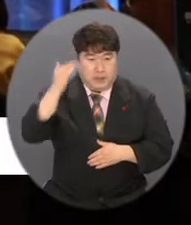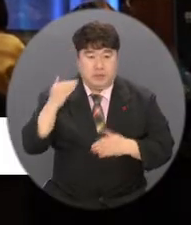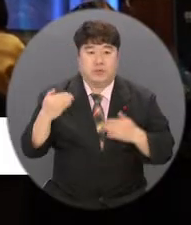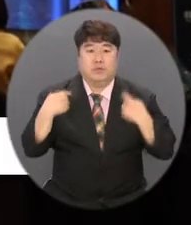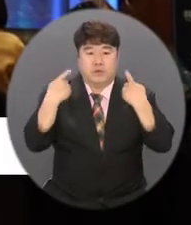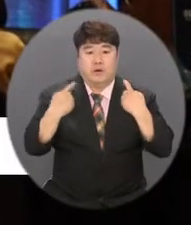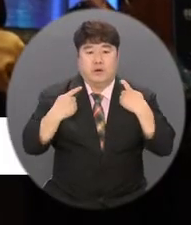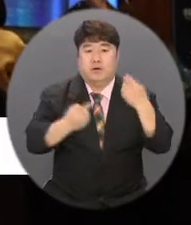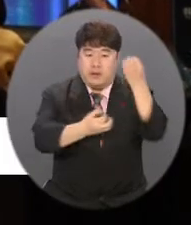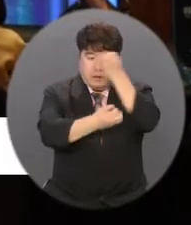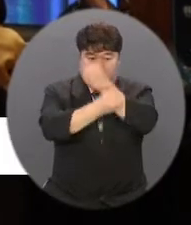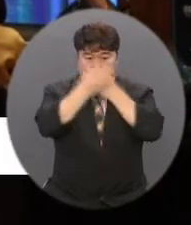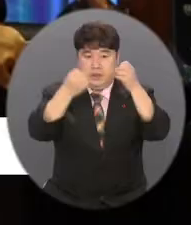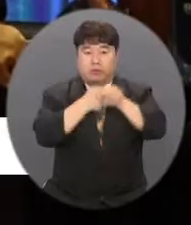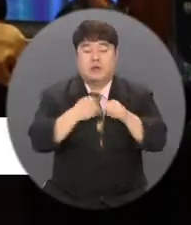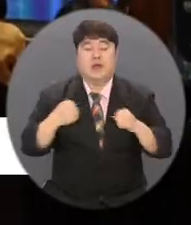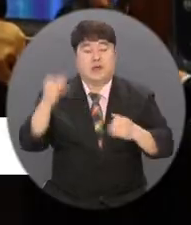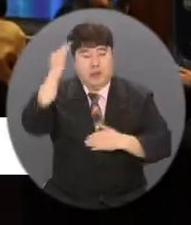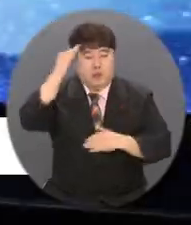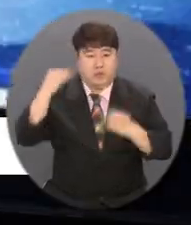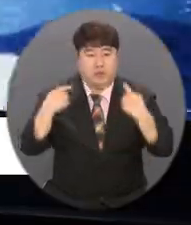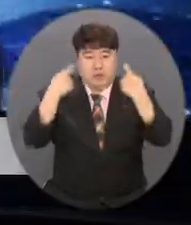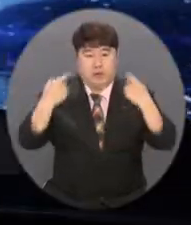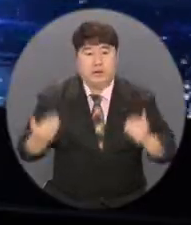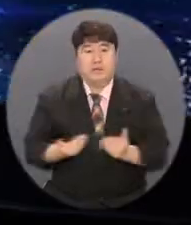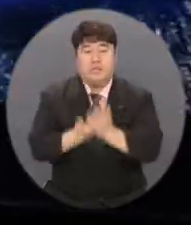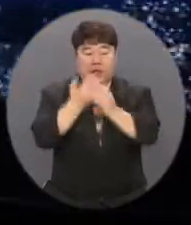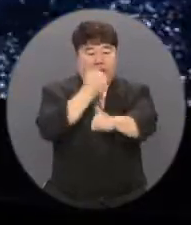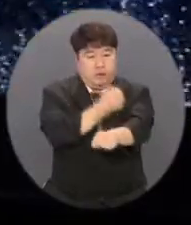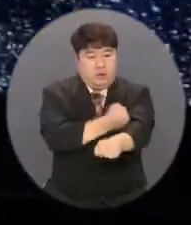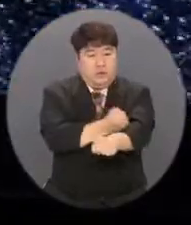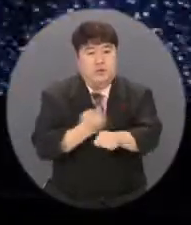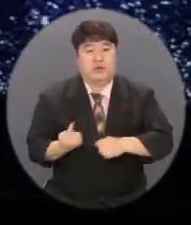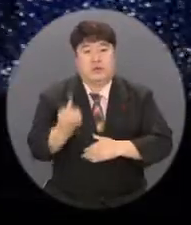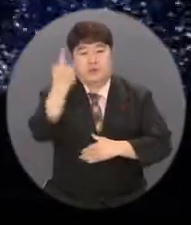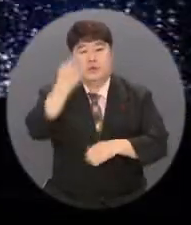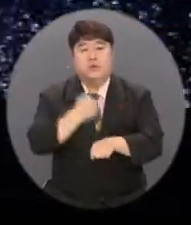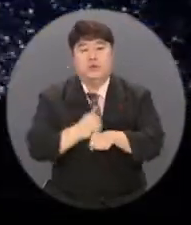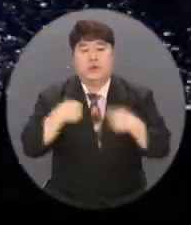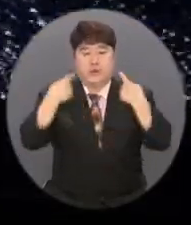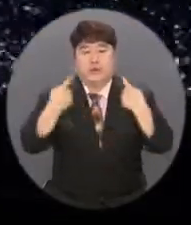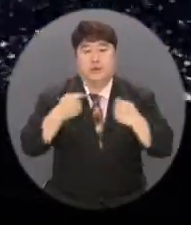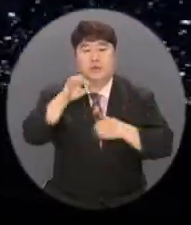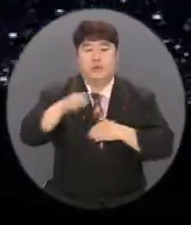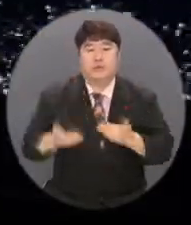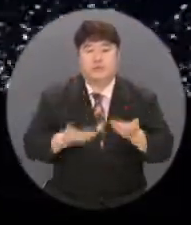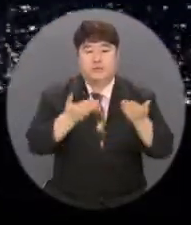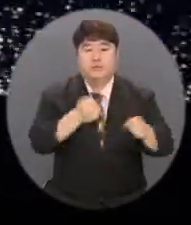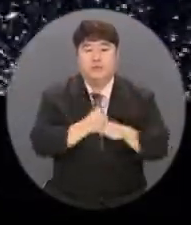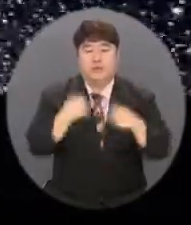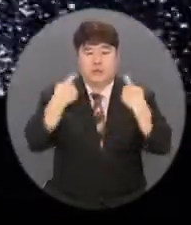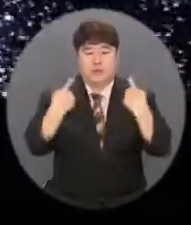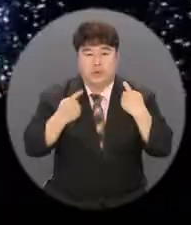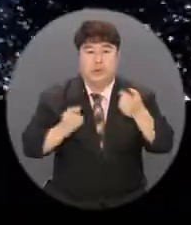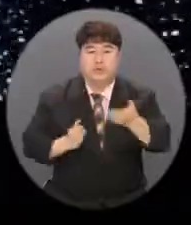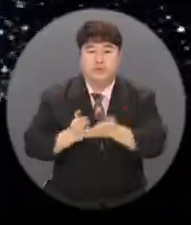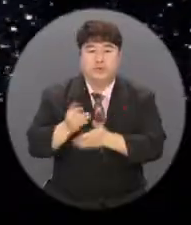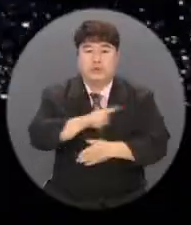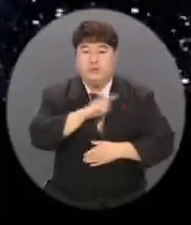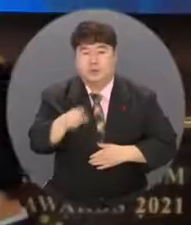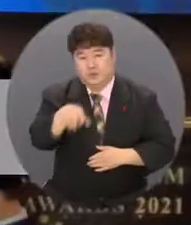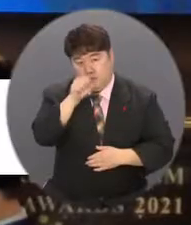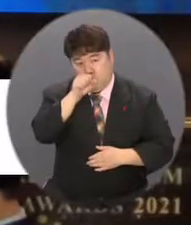관광의 별은 한국 관광 발전에 기여도가 높은 관광 자원에 주는 관광 분야 최고 권위의